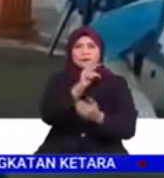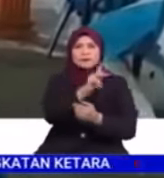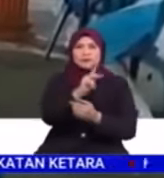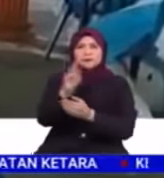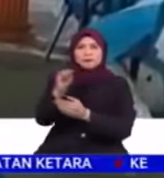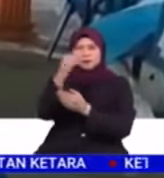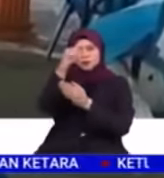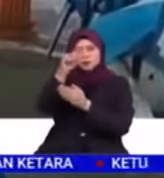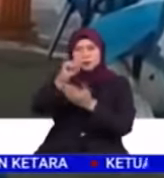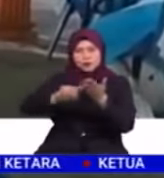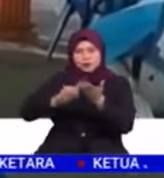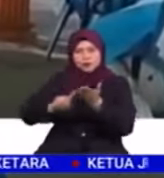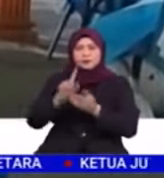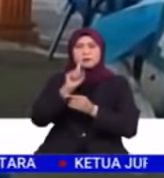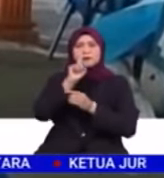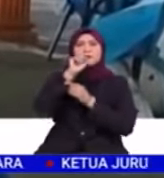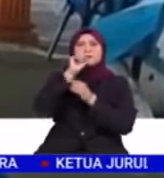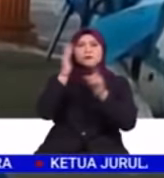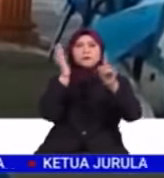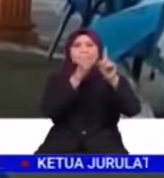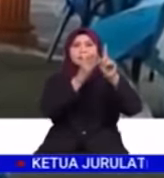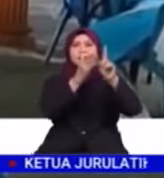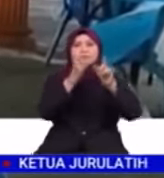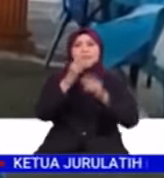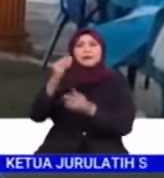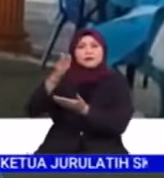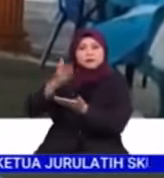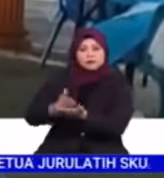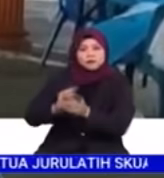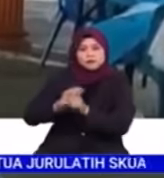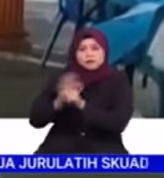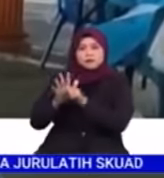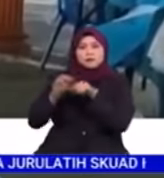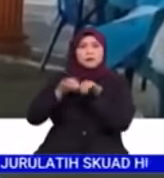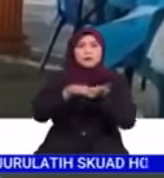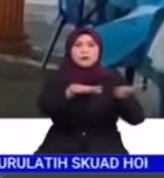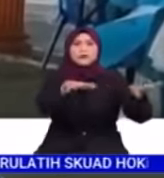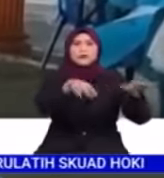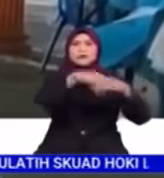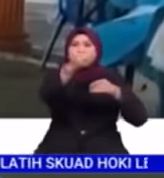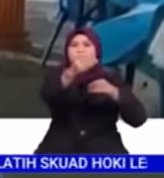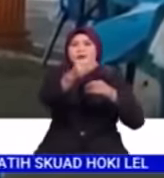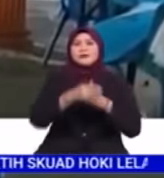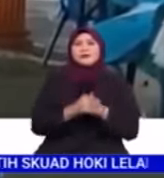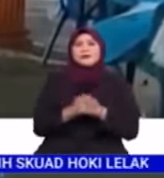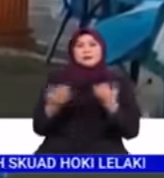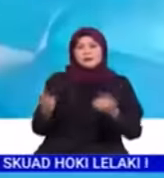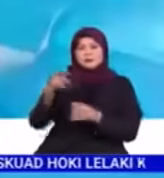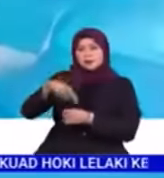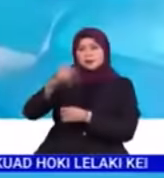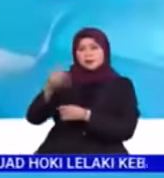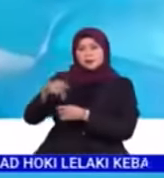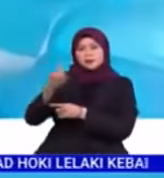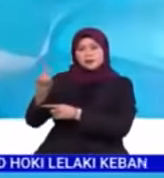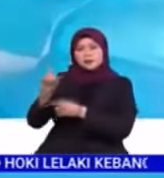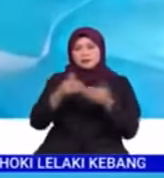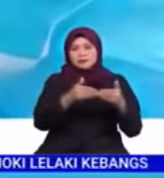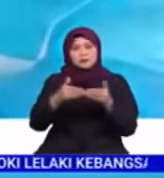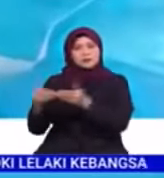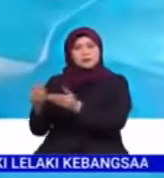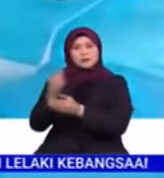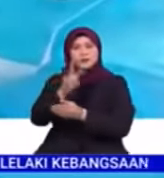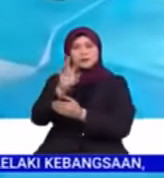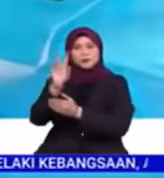melaksanakan saringan secara bisa sedang merekam penularan ke community luar sementara itu piketty dilanjutkan